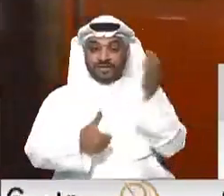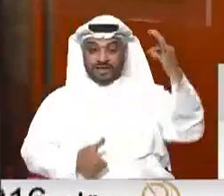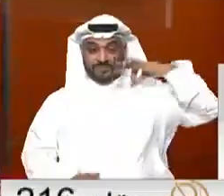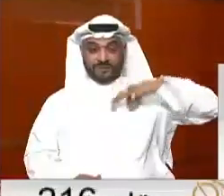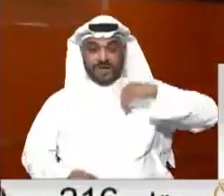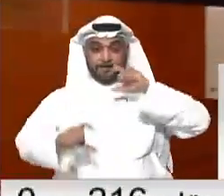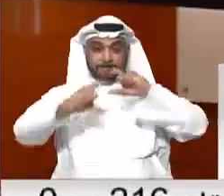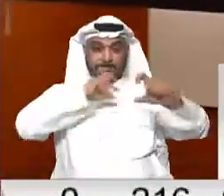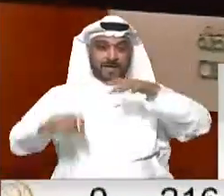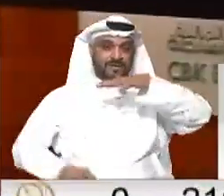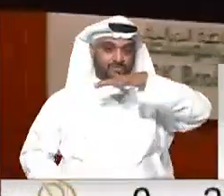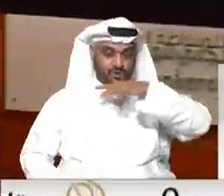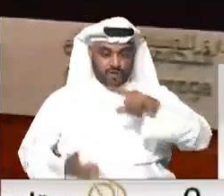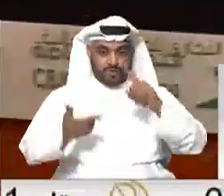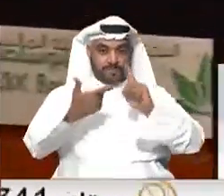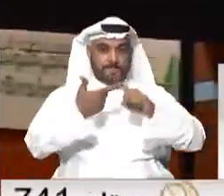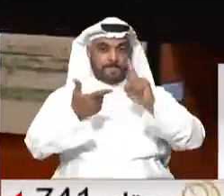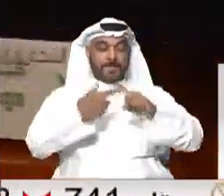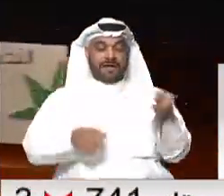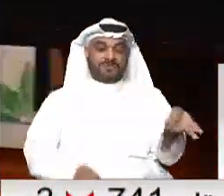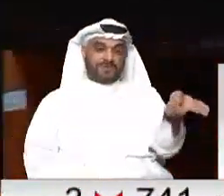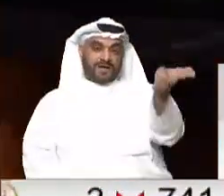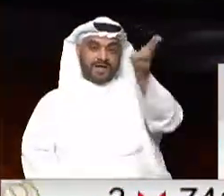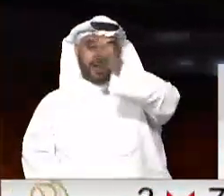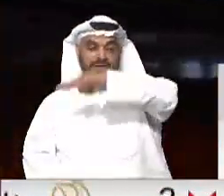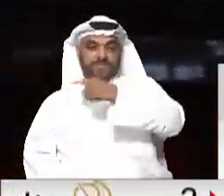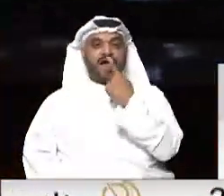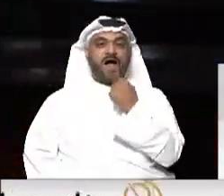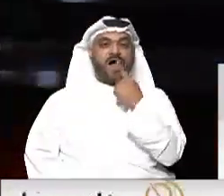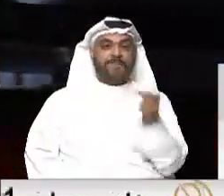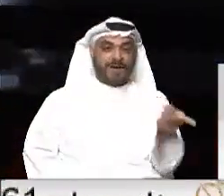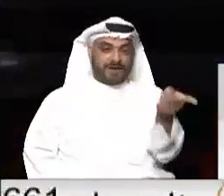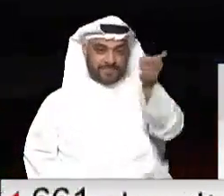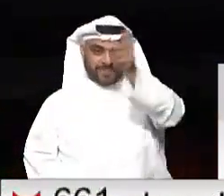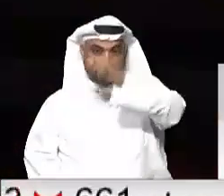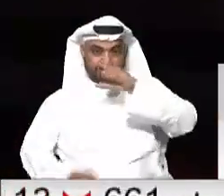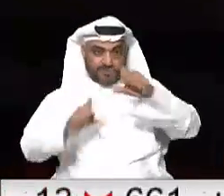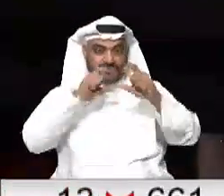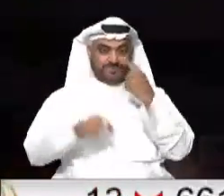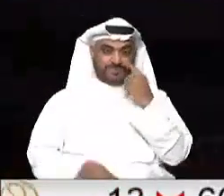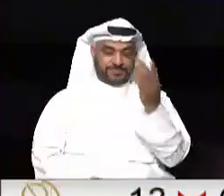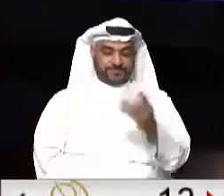بوبيان وهي الأسهم الأكثر تداولا من حيث القيمة، وأغلقت باللون الأحمر.